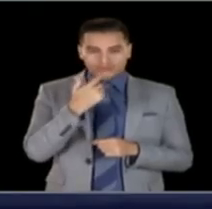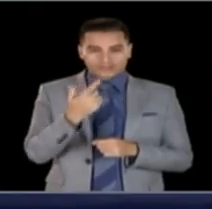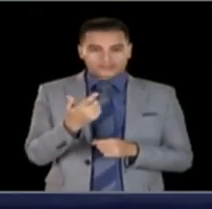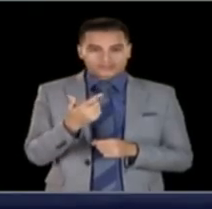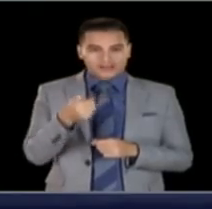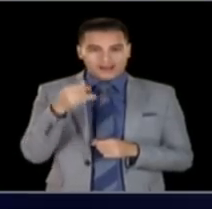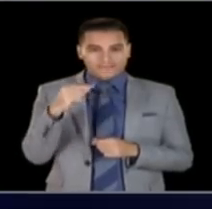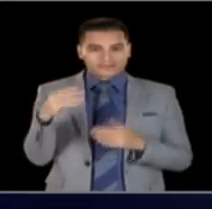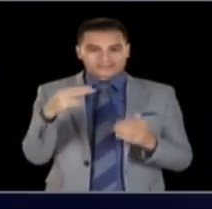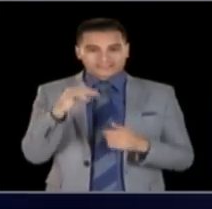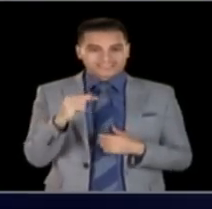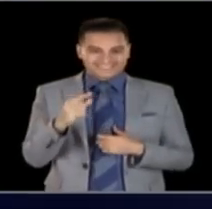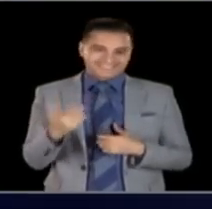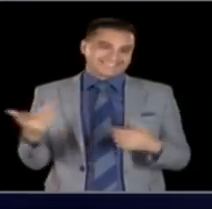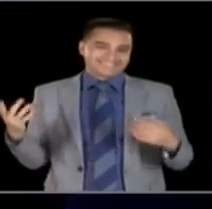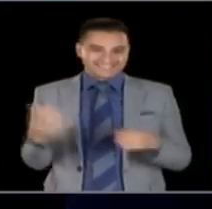احمد عيد.